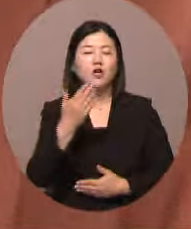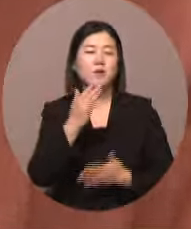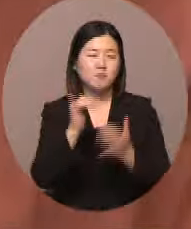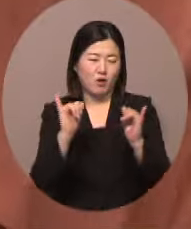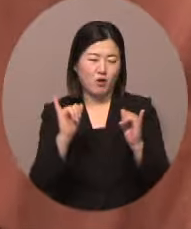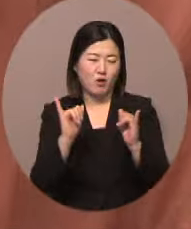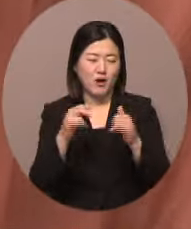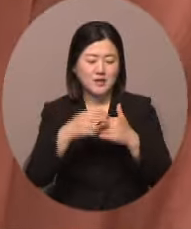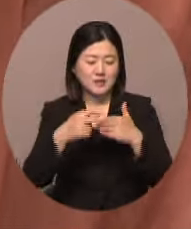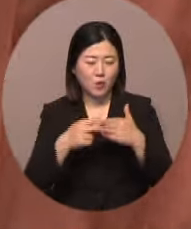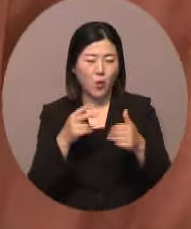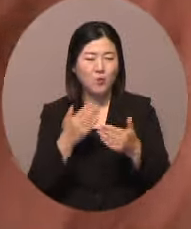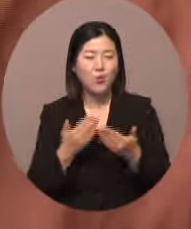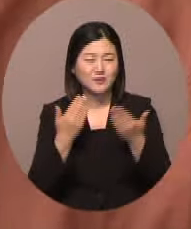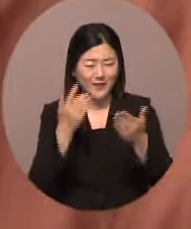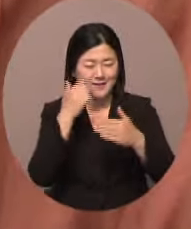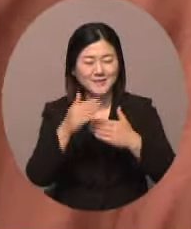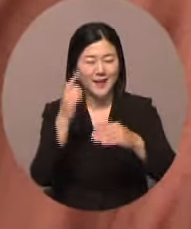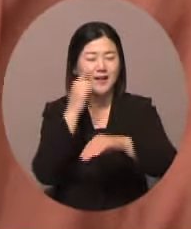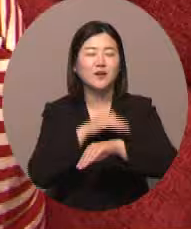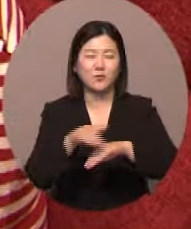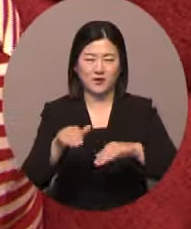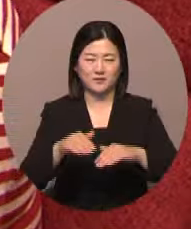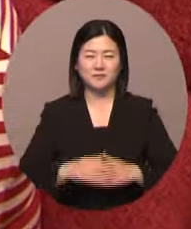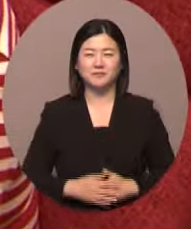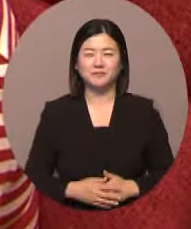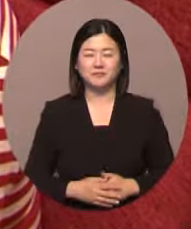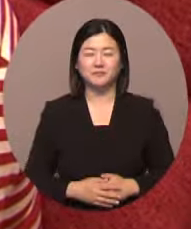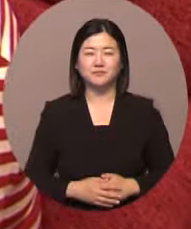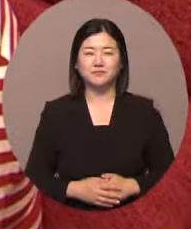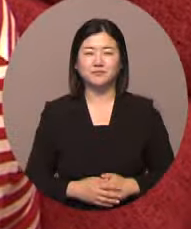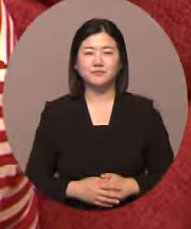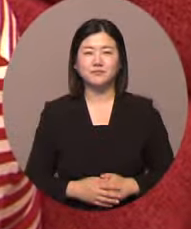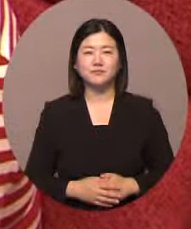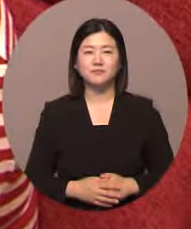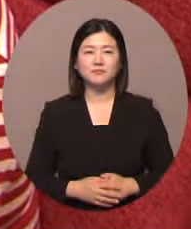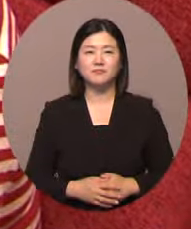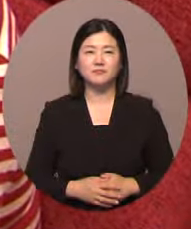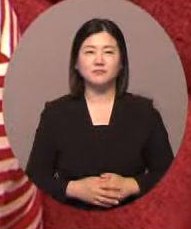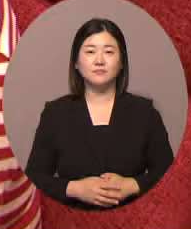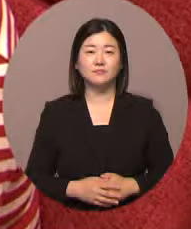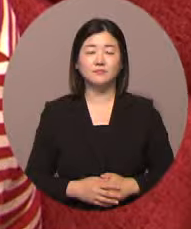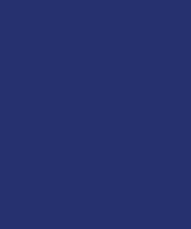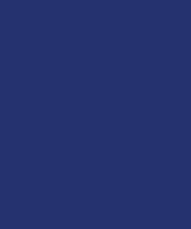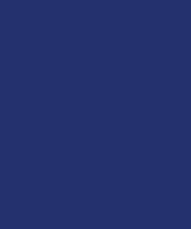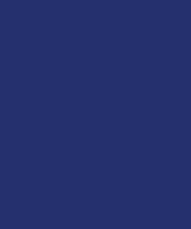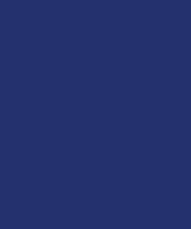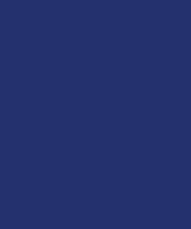노인들에게 의료 봉사를 진행할 계획입니다. MBC 뉴스 김성국입니다.